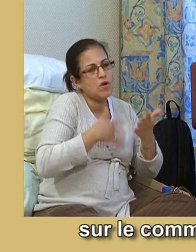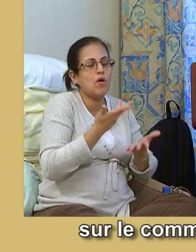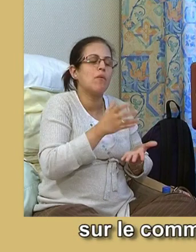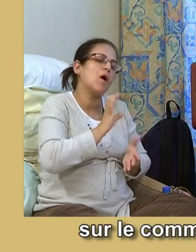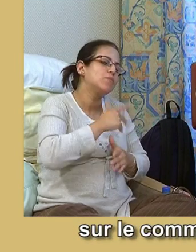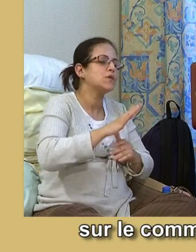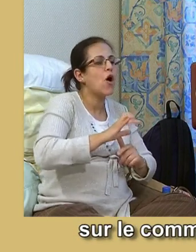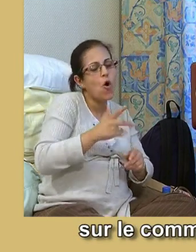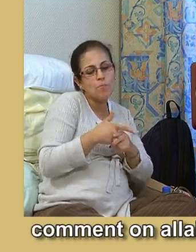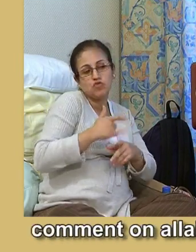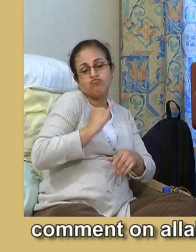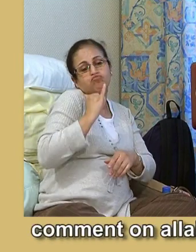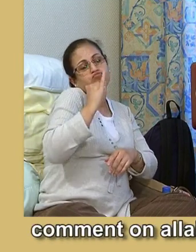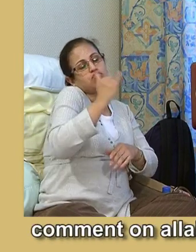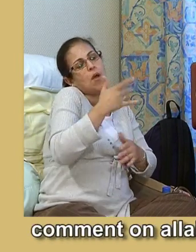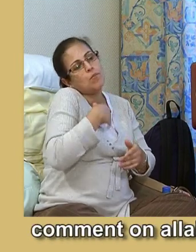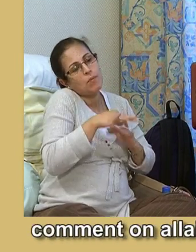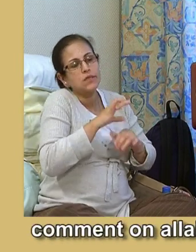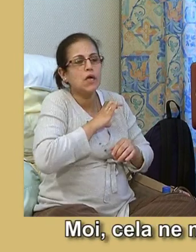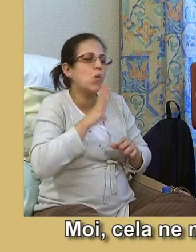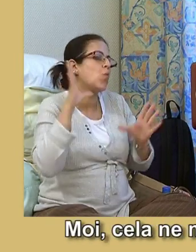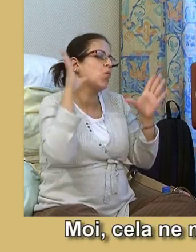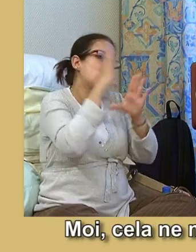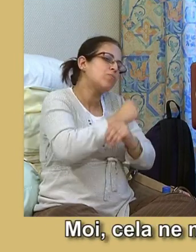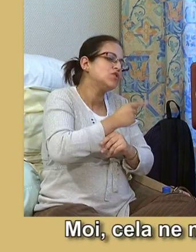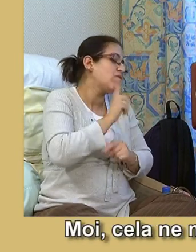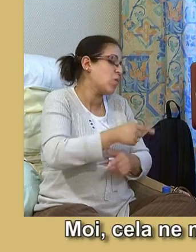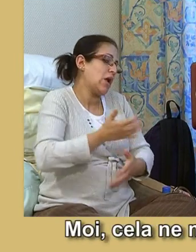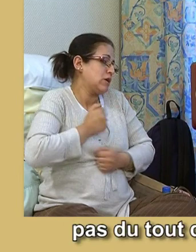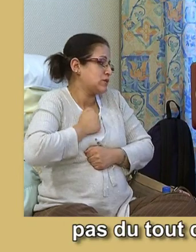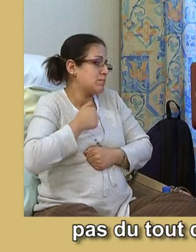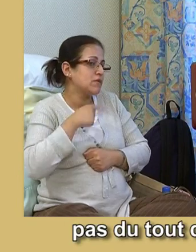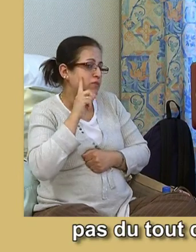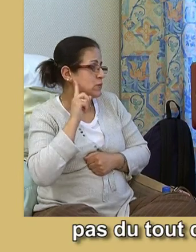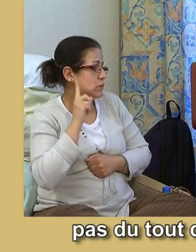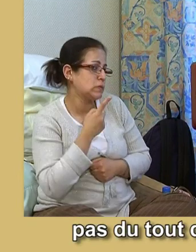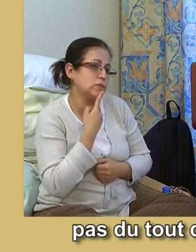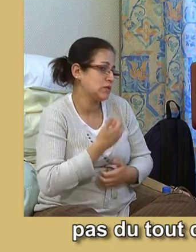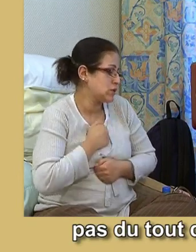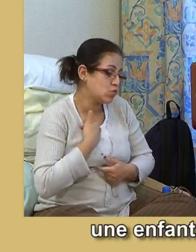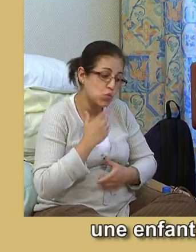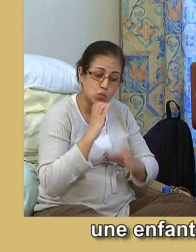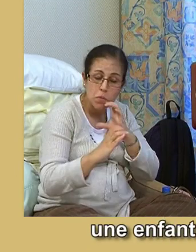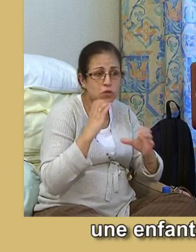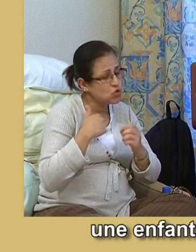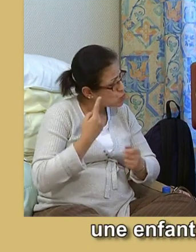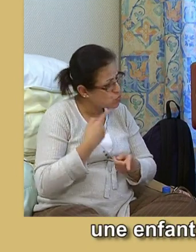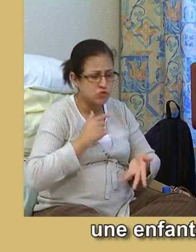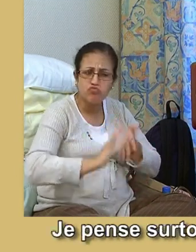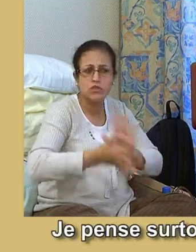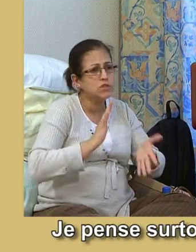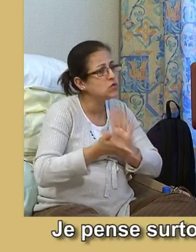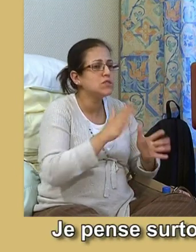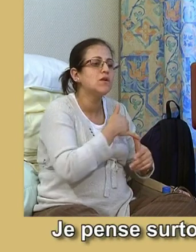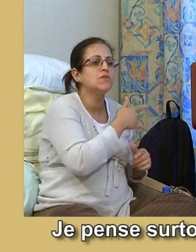m'inquiète pas du tout d'éduquer une enfant sourde. Et bon, en fait, je pense aussi qu'il faut essayer d'accepter